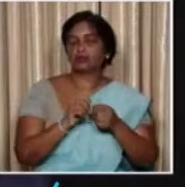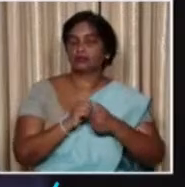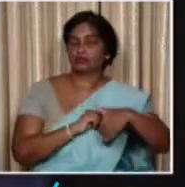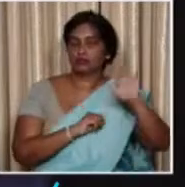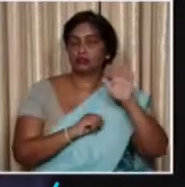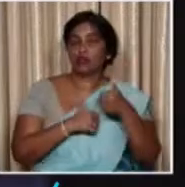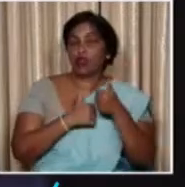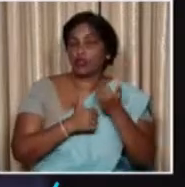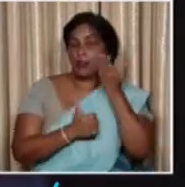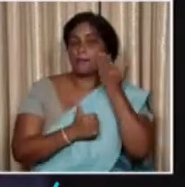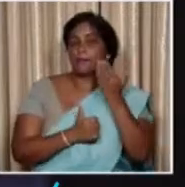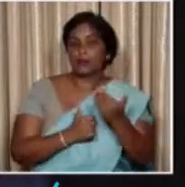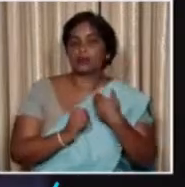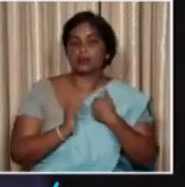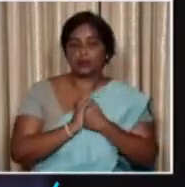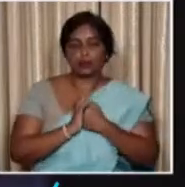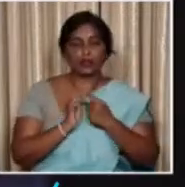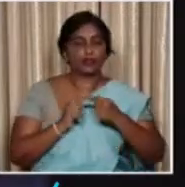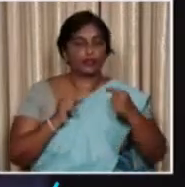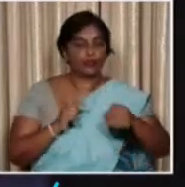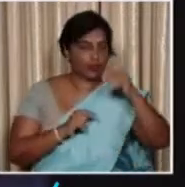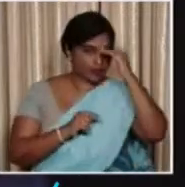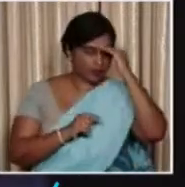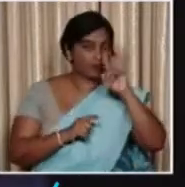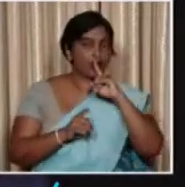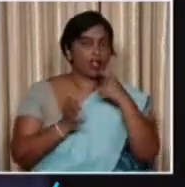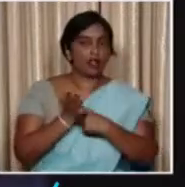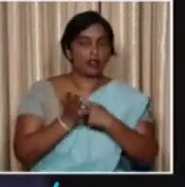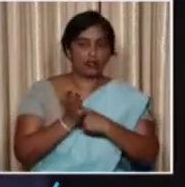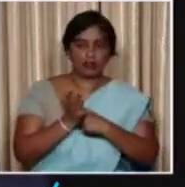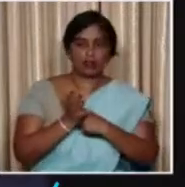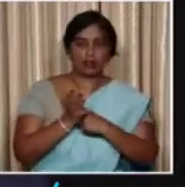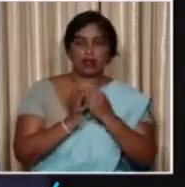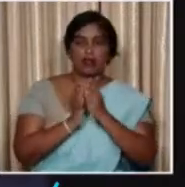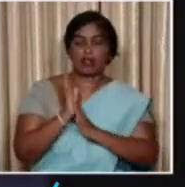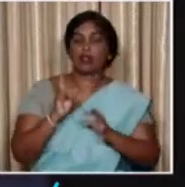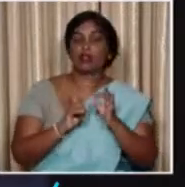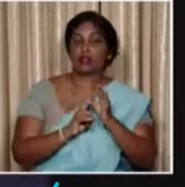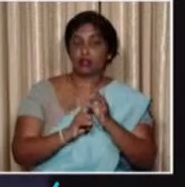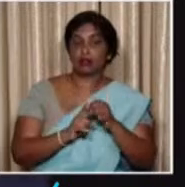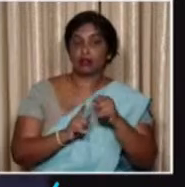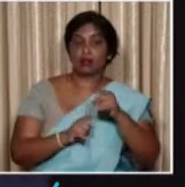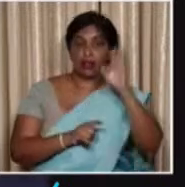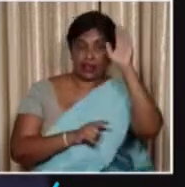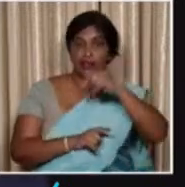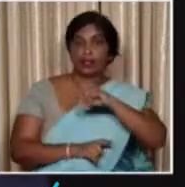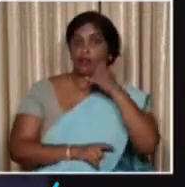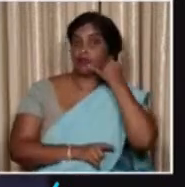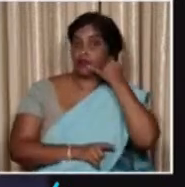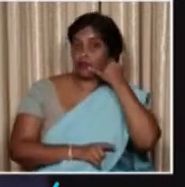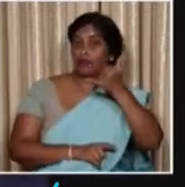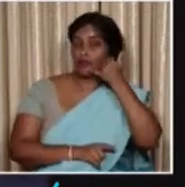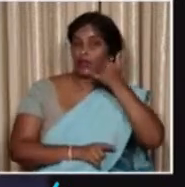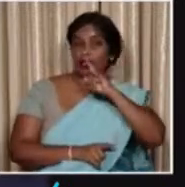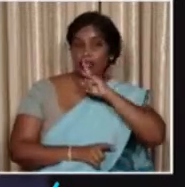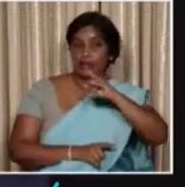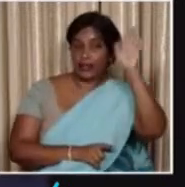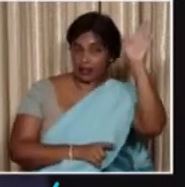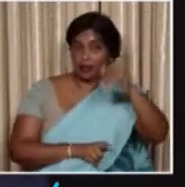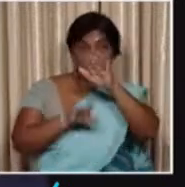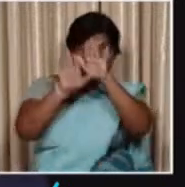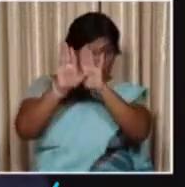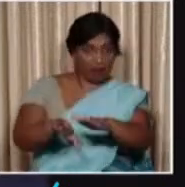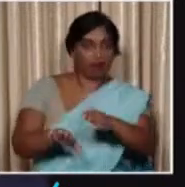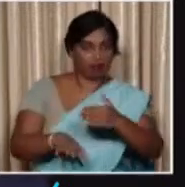ඒක හොඳට පැහැදිලිවම අපේ කරු විපක්ෂ නායකතුමා කිව්වා වගේ මම රංජිත් බණ්ඩාර මහාචාර්යතුමාට මෙතෙන්ට එන්න කියලා දුරකථන ඇමතුම් කීපයක් ගත්ත මොකද එතුමා